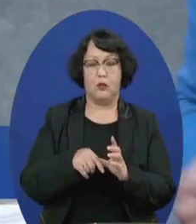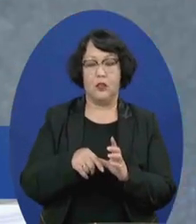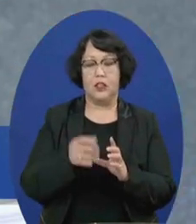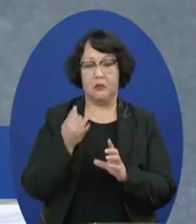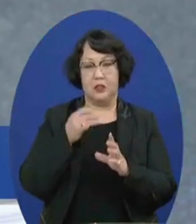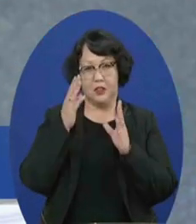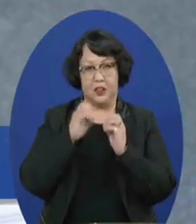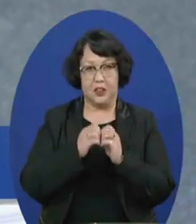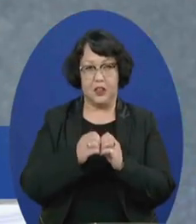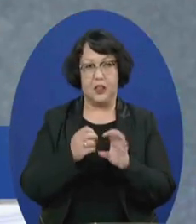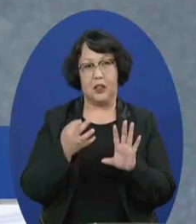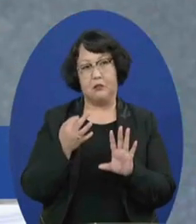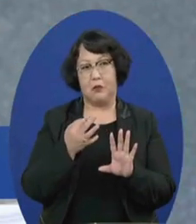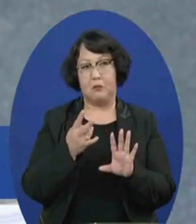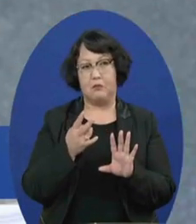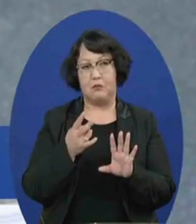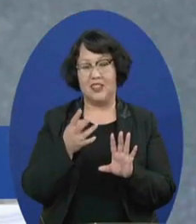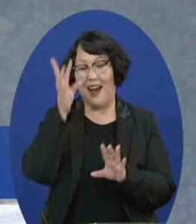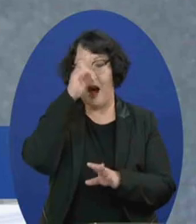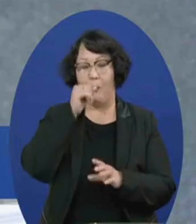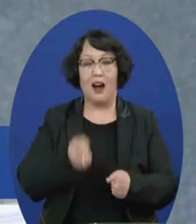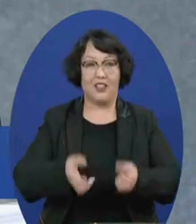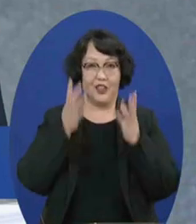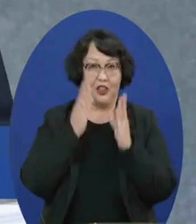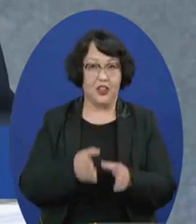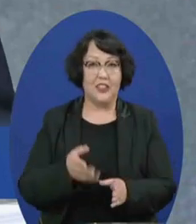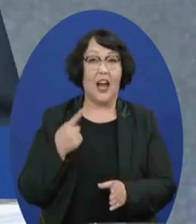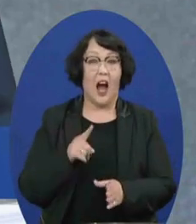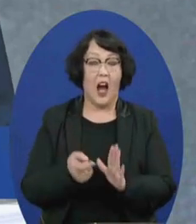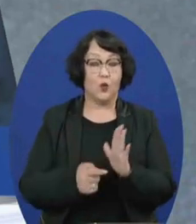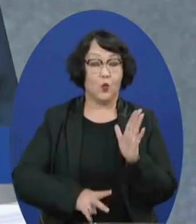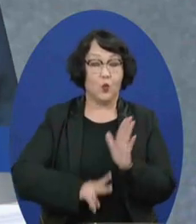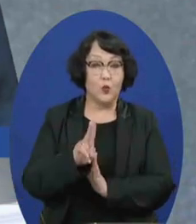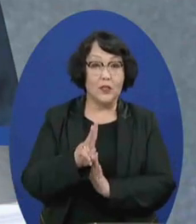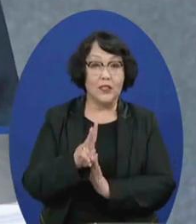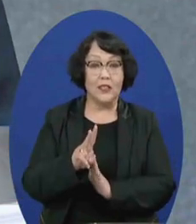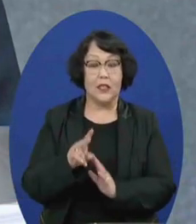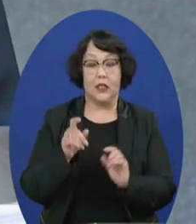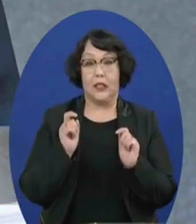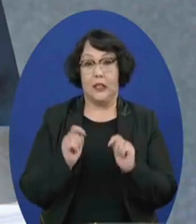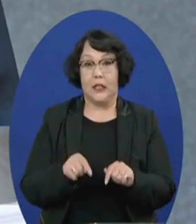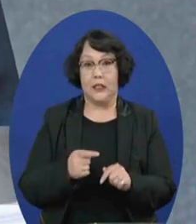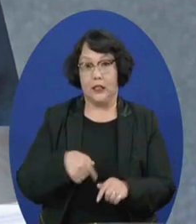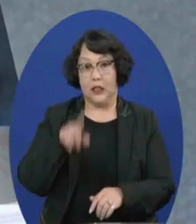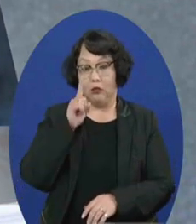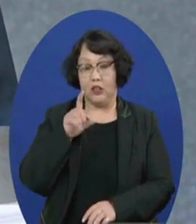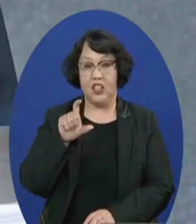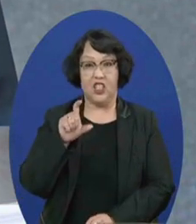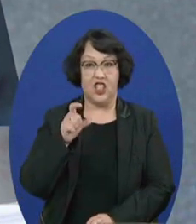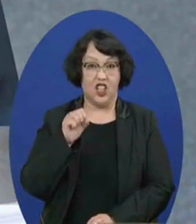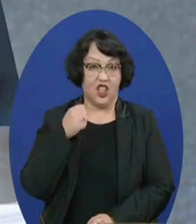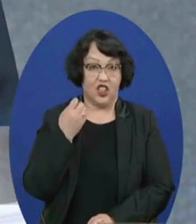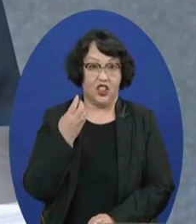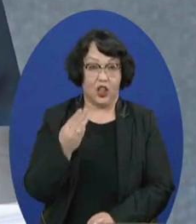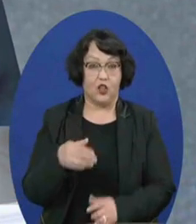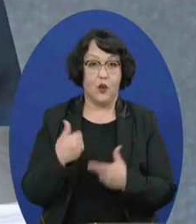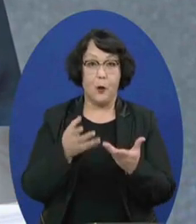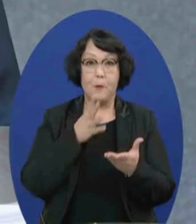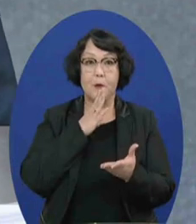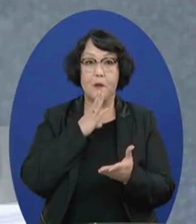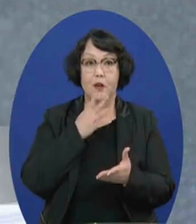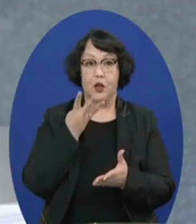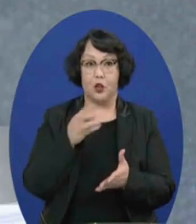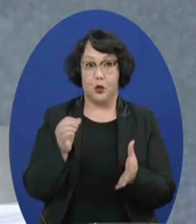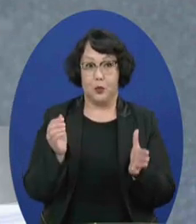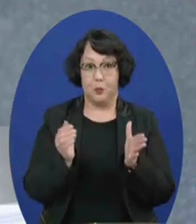байгаа. За яагаад ийм шийдвэр одоо гарах нөхцөл байдал үүссэн бэ гэхээр нэгдүгээр энэ жилийн одоо эсэлтийн шалгалтанд орохоор бүртгүүлсэн